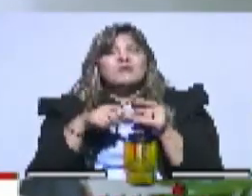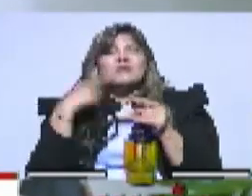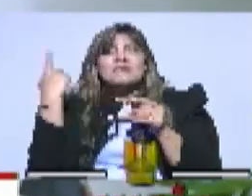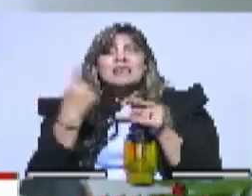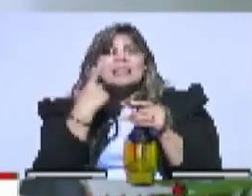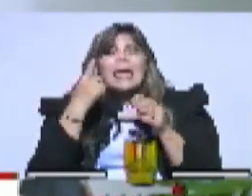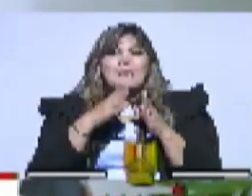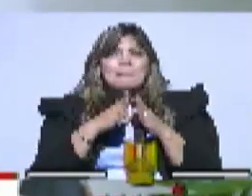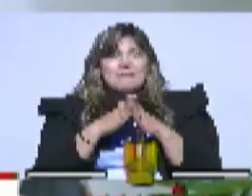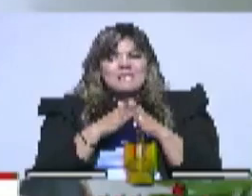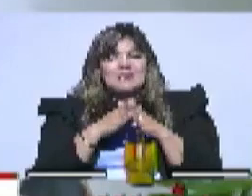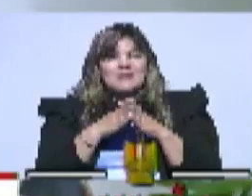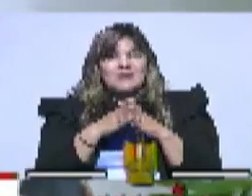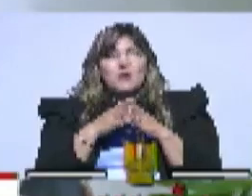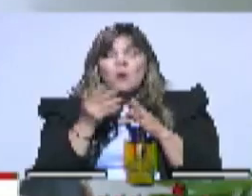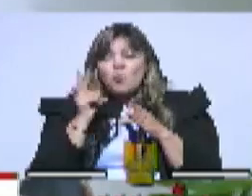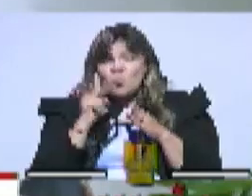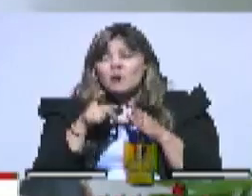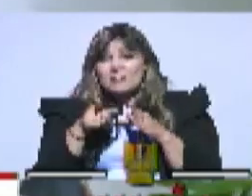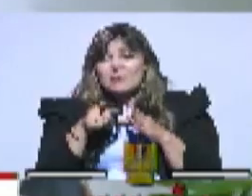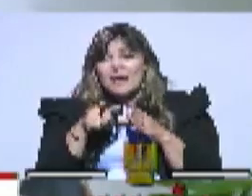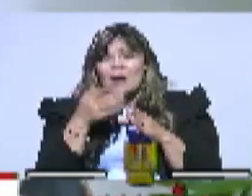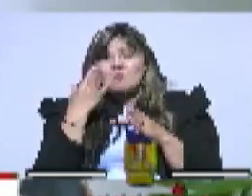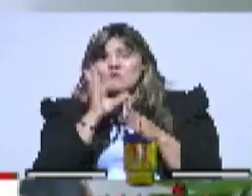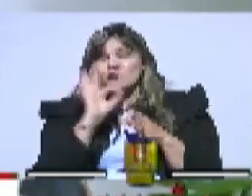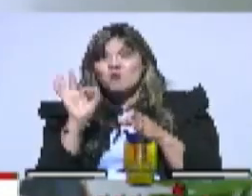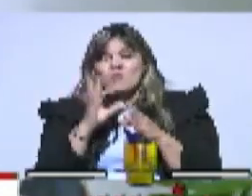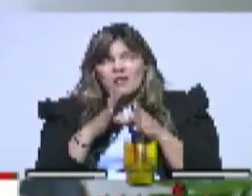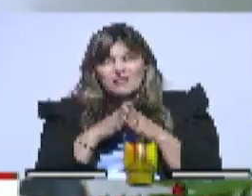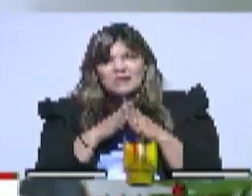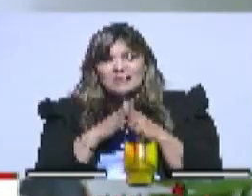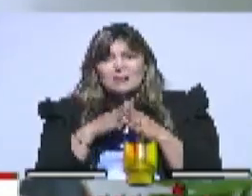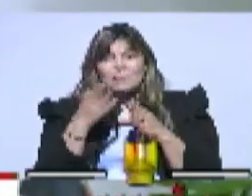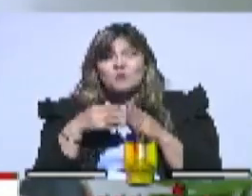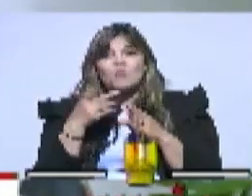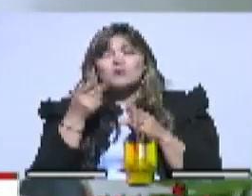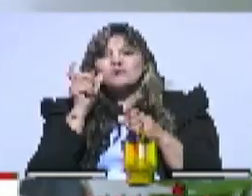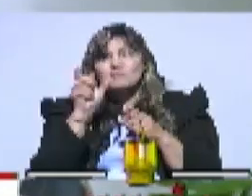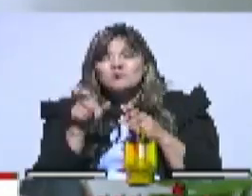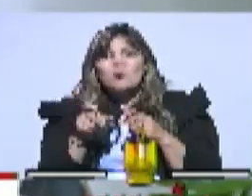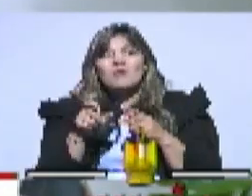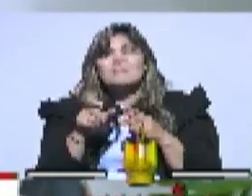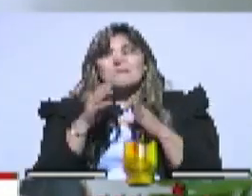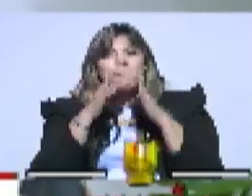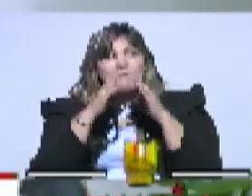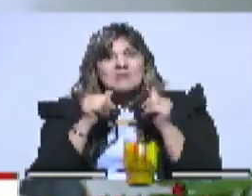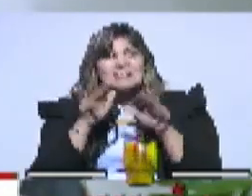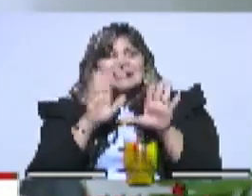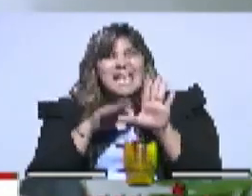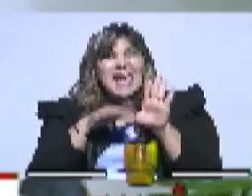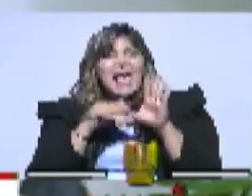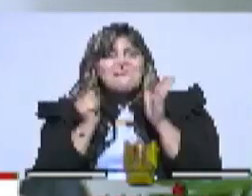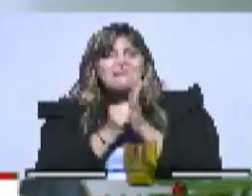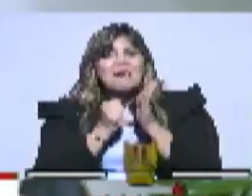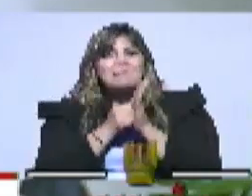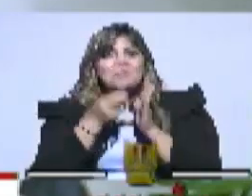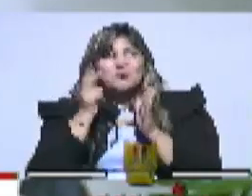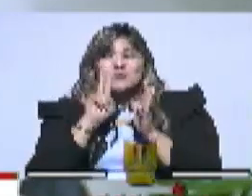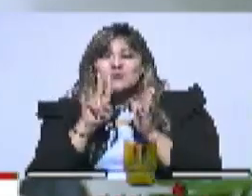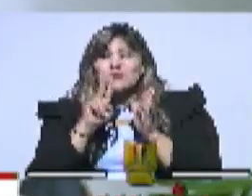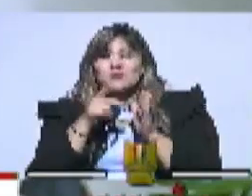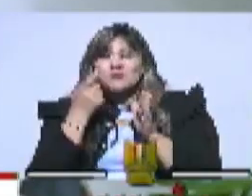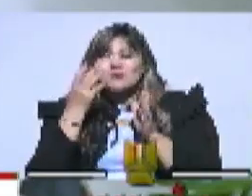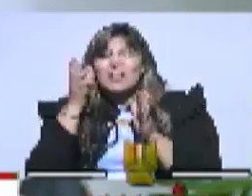وده أعتقد أنه ليه دلالة كبيرة جدا، لأنه كل مواطن مصري قاعد في البيت لما بيشوف شخصية عامة هو بيحبها